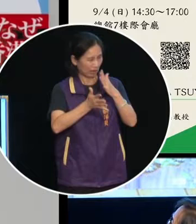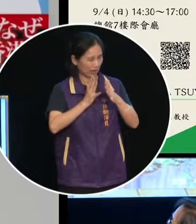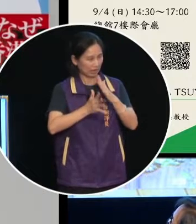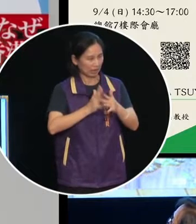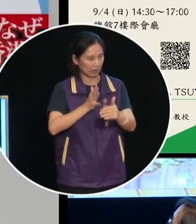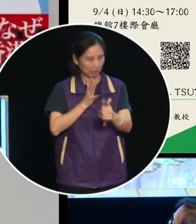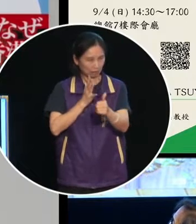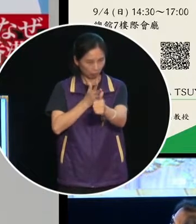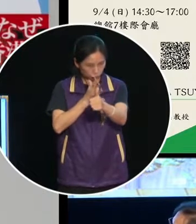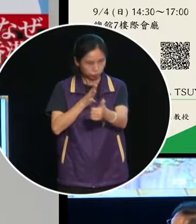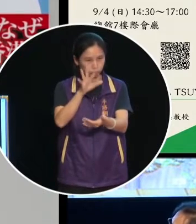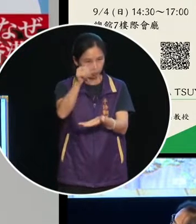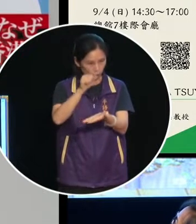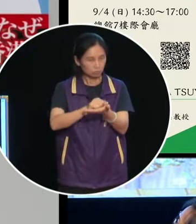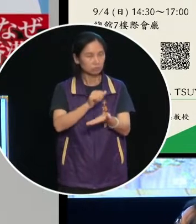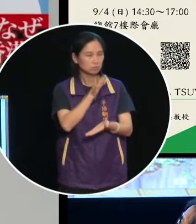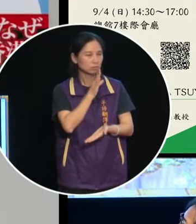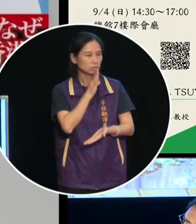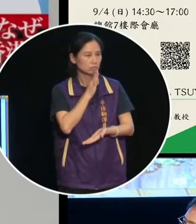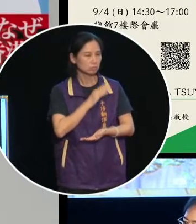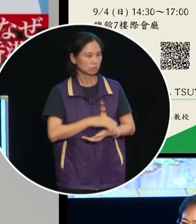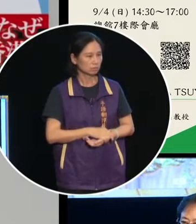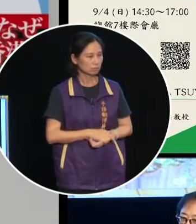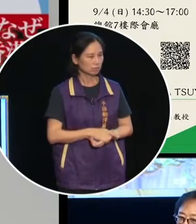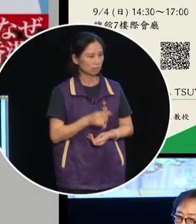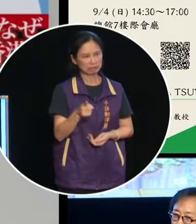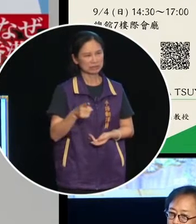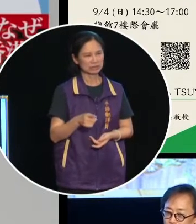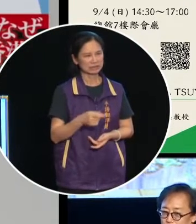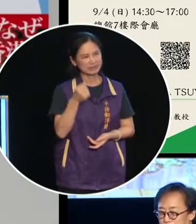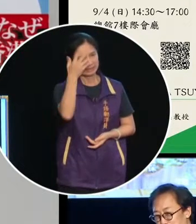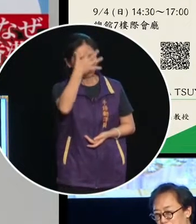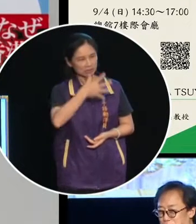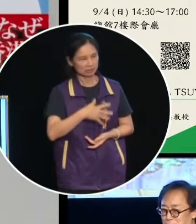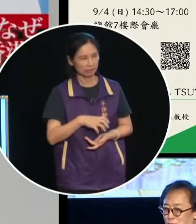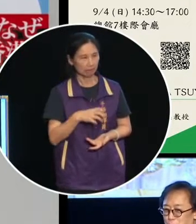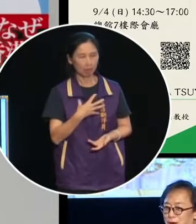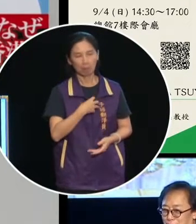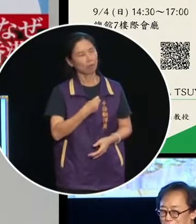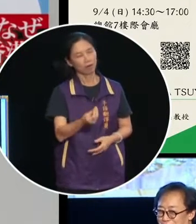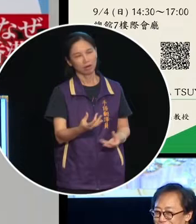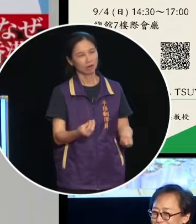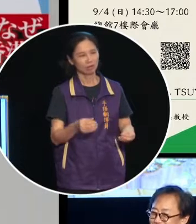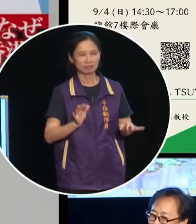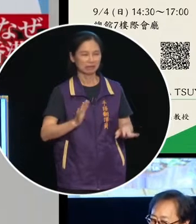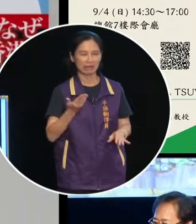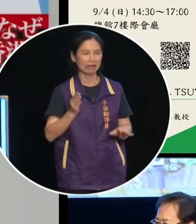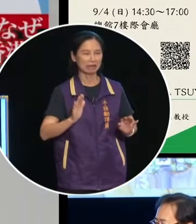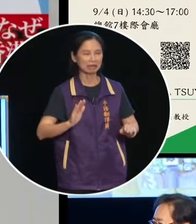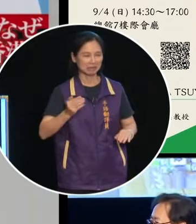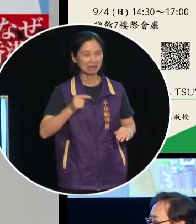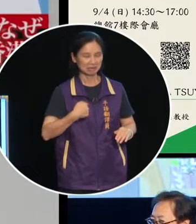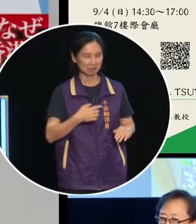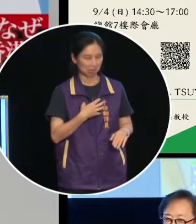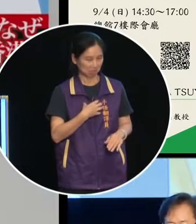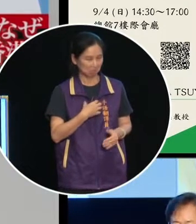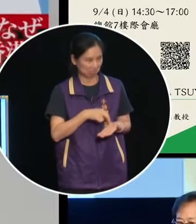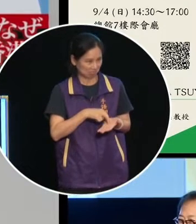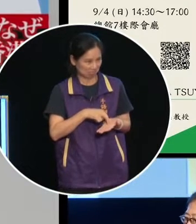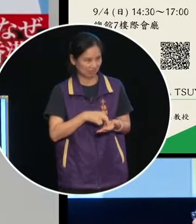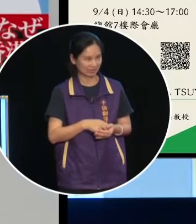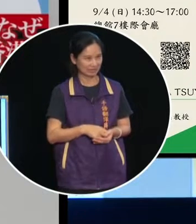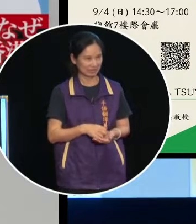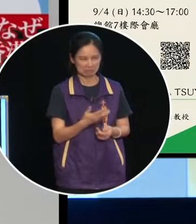访。那个时候还蛮年轻，什么都不怕，我现在怕比较会怕不想